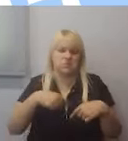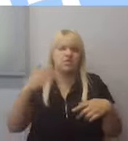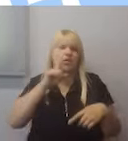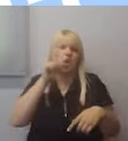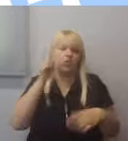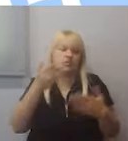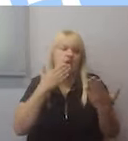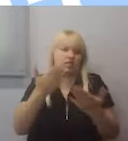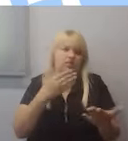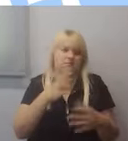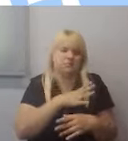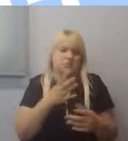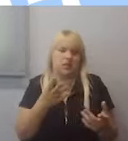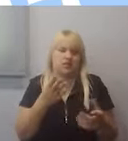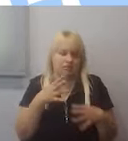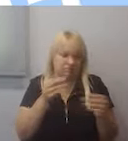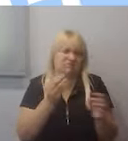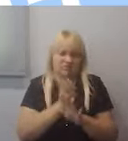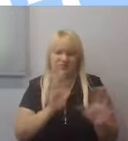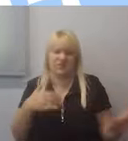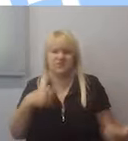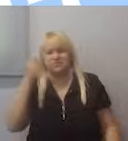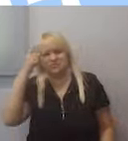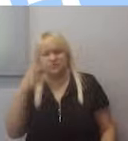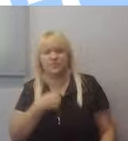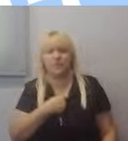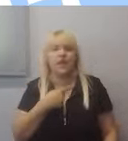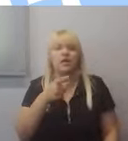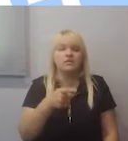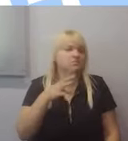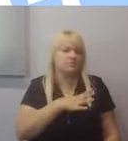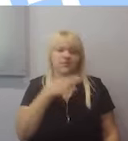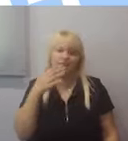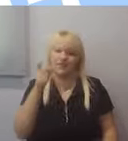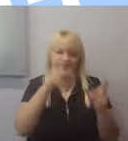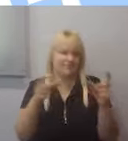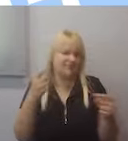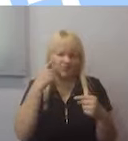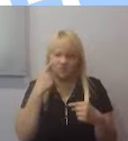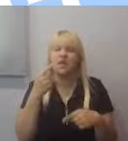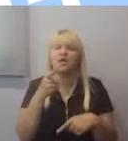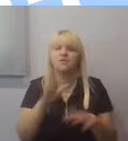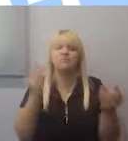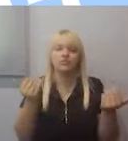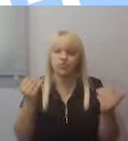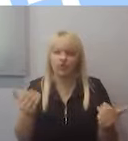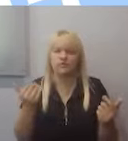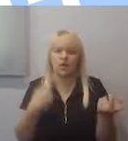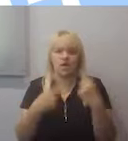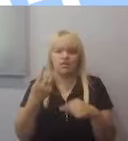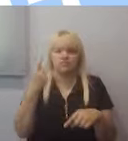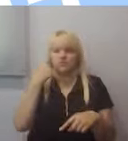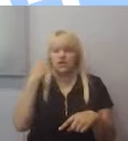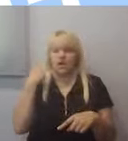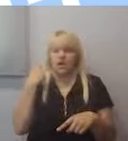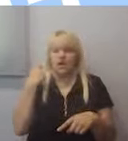attieksme es domāju ka tādi bija daudziem un tikai šodien skatoties uz to visu atpakaļ es saprotu protu cik liela nozīme ir tam ka